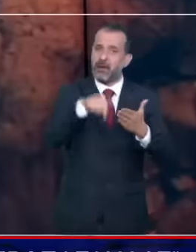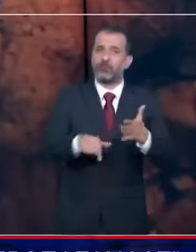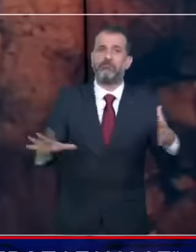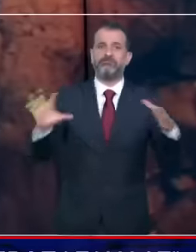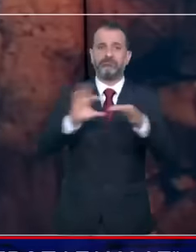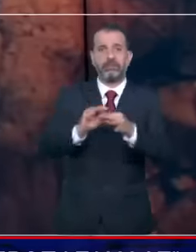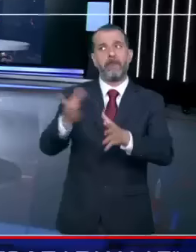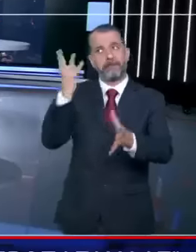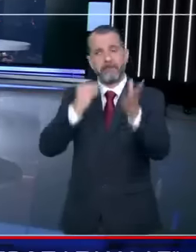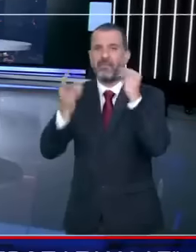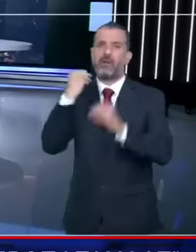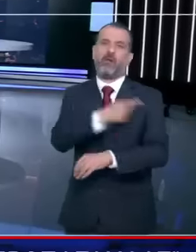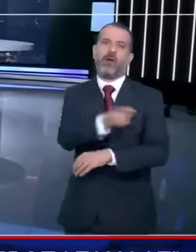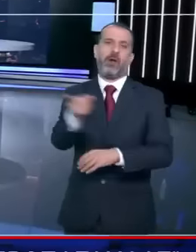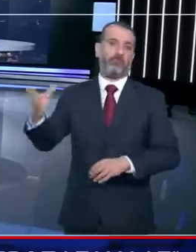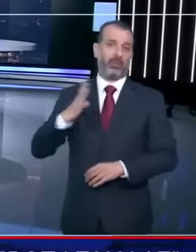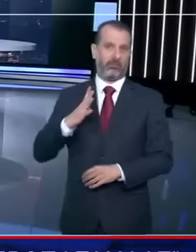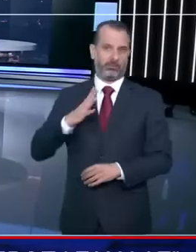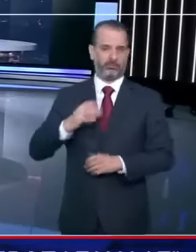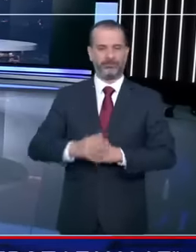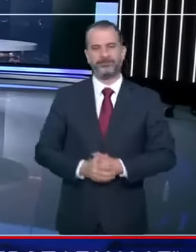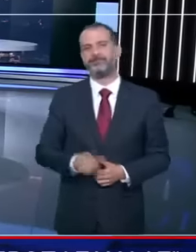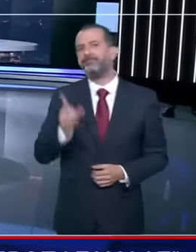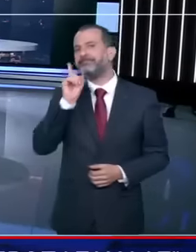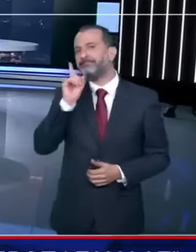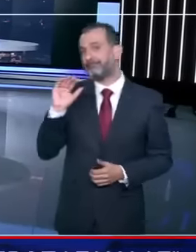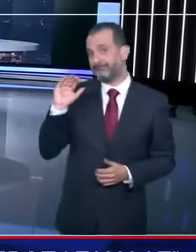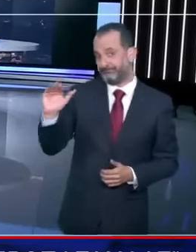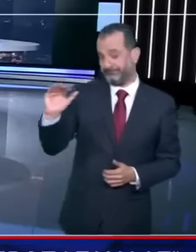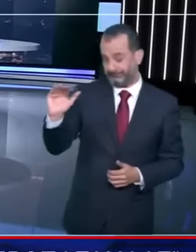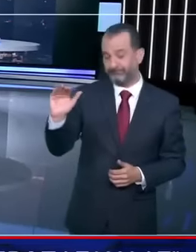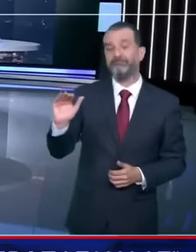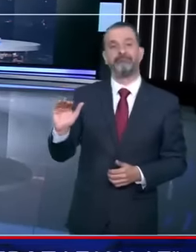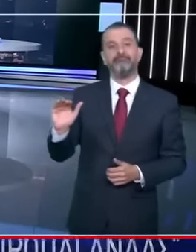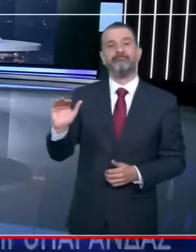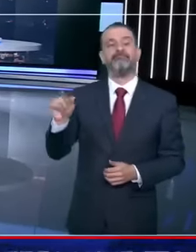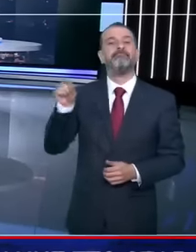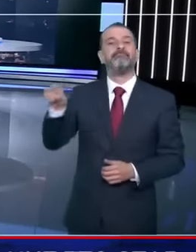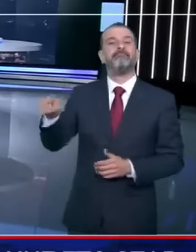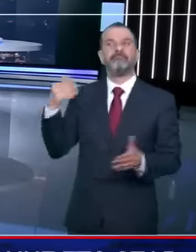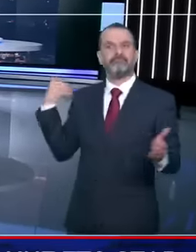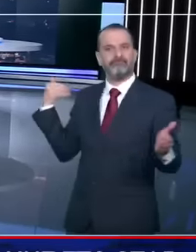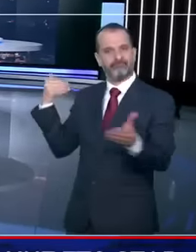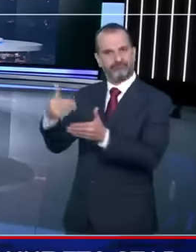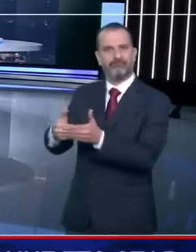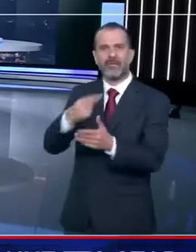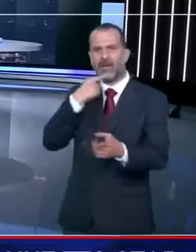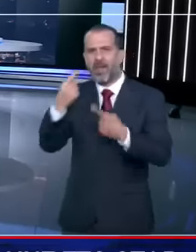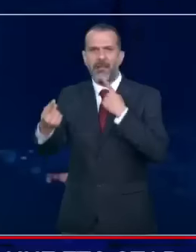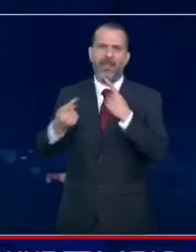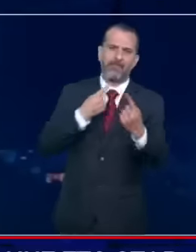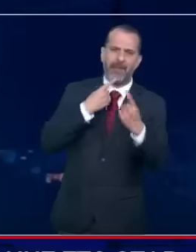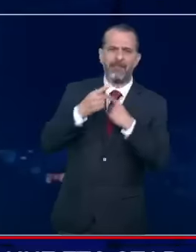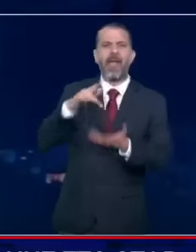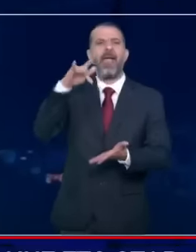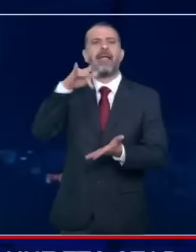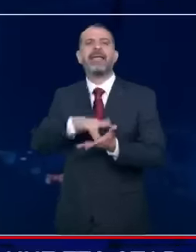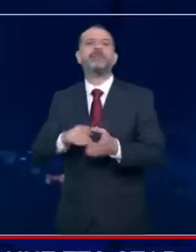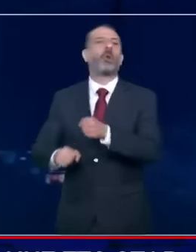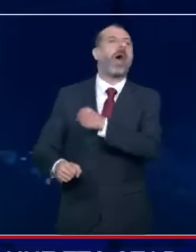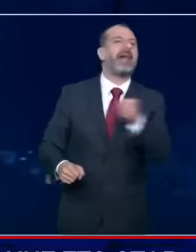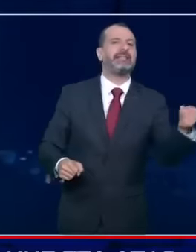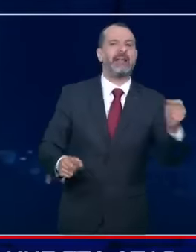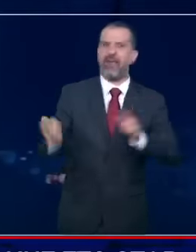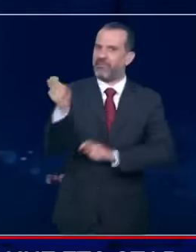μαθαίνεις πράγματα. Όπως ξέρετε, γίνεται πάρα πολύ κουβέντα το τελευταίο διάστημα για τη συγκρότηση κέντρο-αριστεράς μετά τις